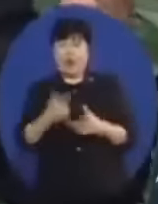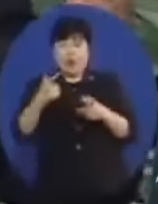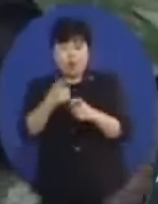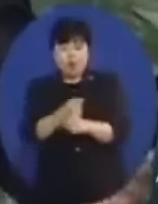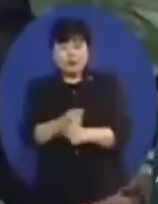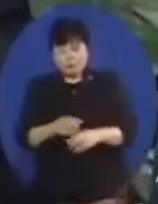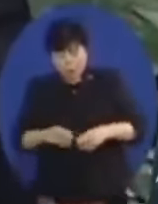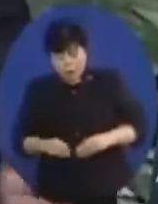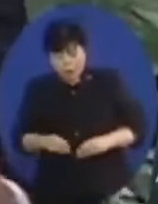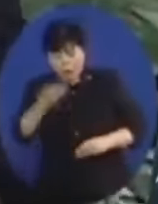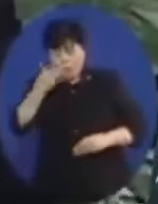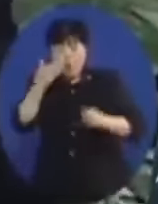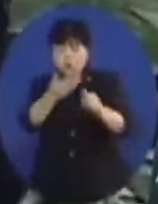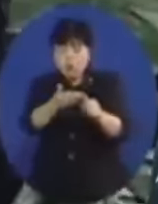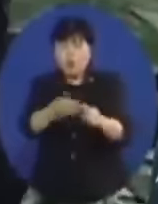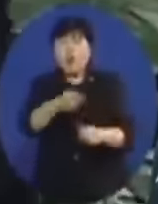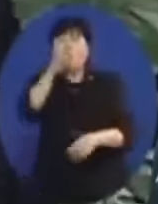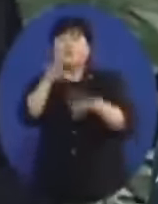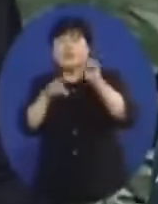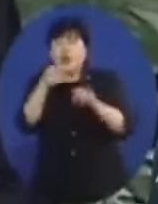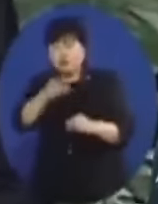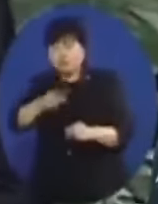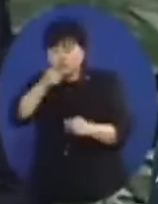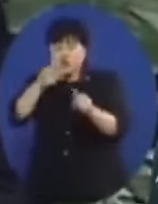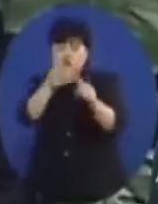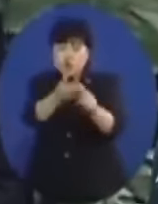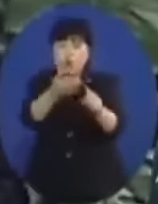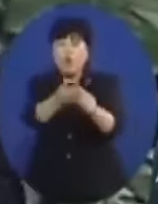원수가 줄이거든 먹이고 목마르거든 마시라고 했습니다.